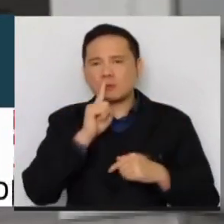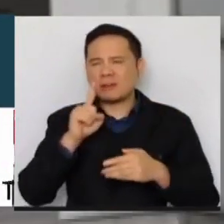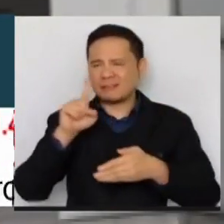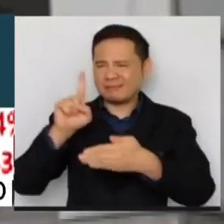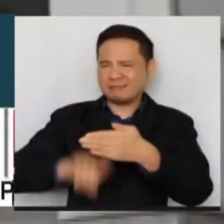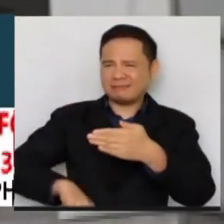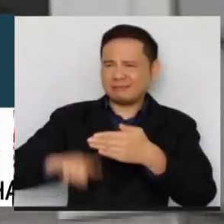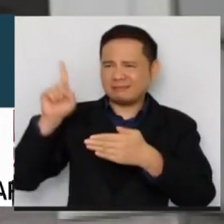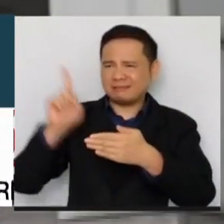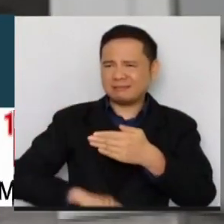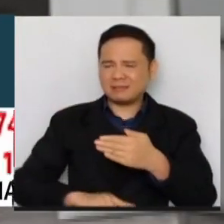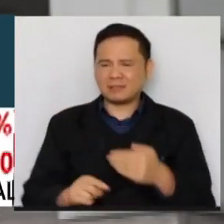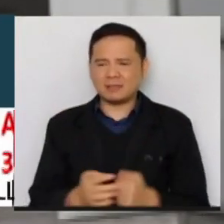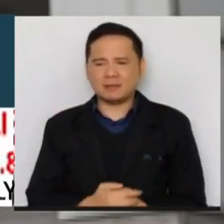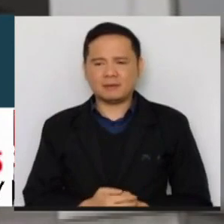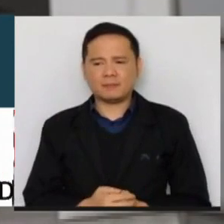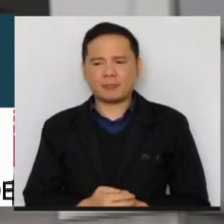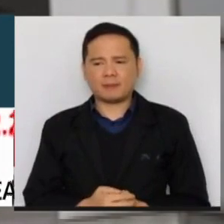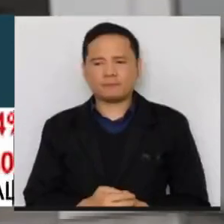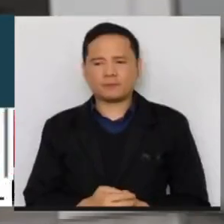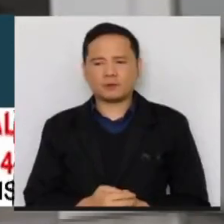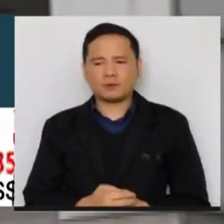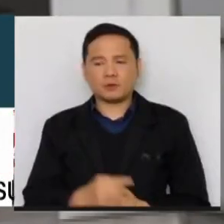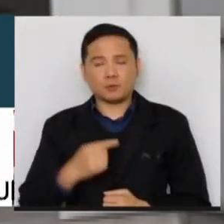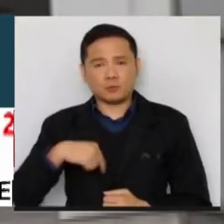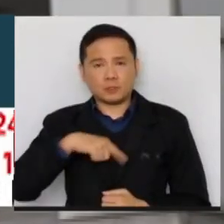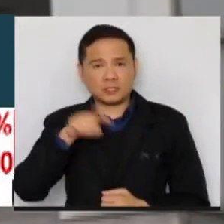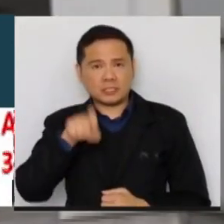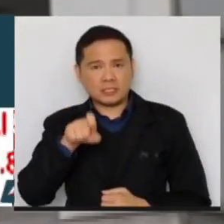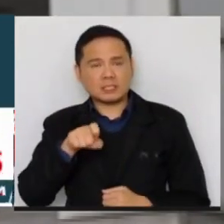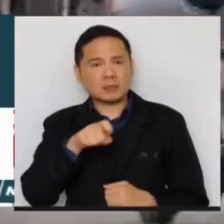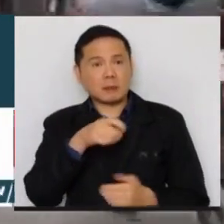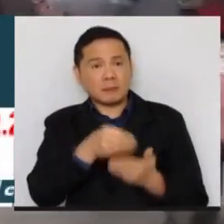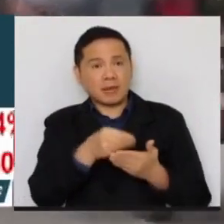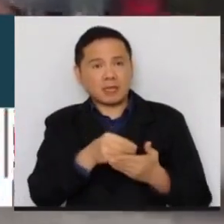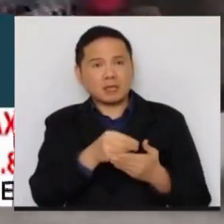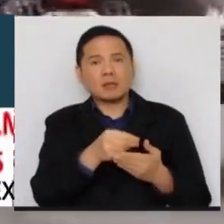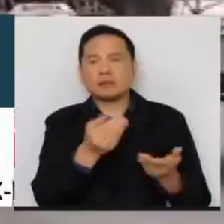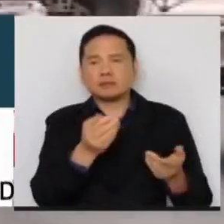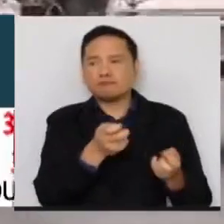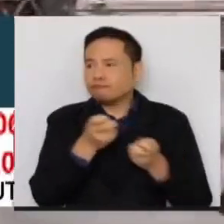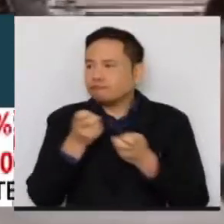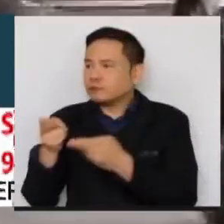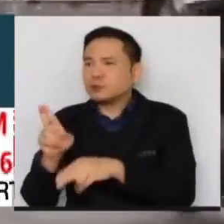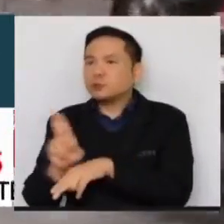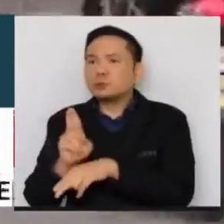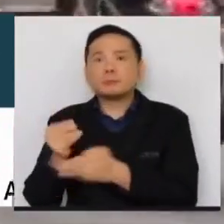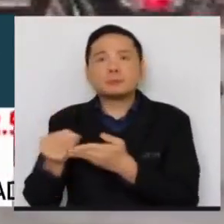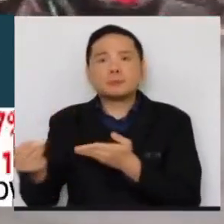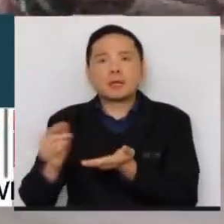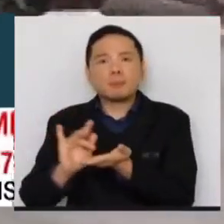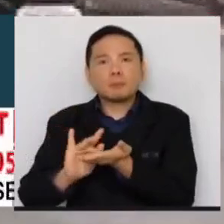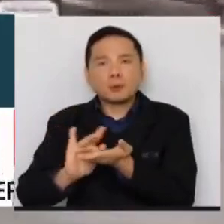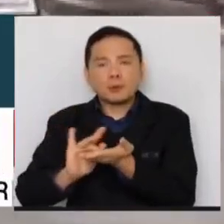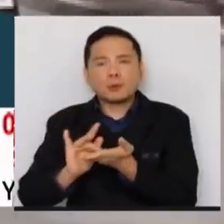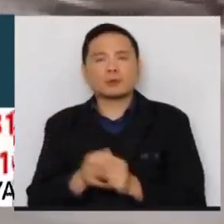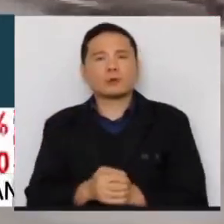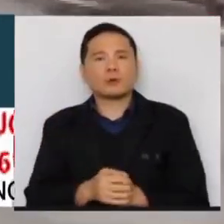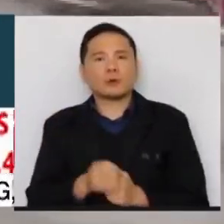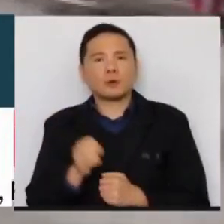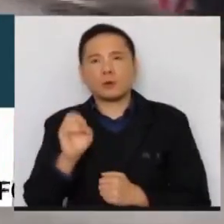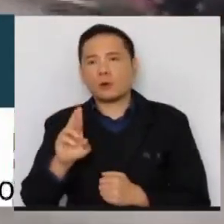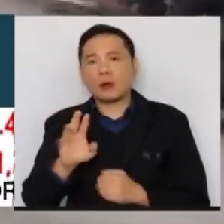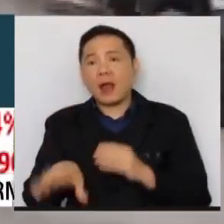Hindi biglang hindi itutuloy. Dahil kailangan namin gamitin pambili ng gamot, pandagdag niya, kailangan ng dagdag na nurses,